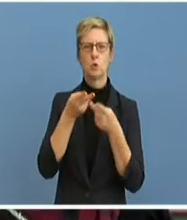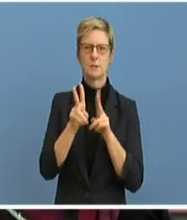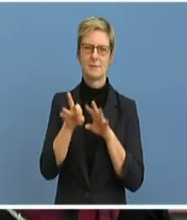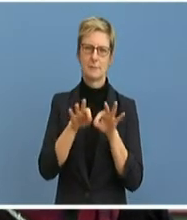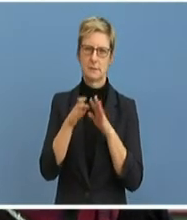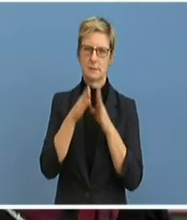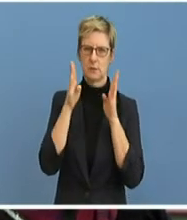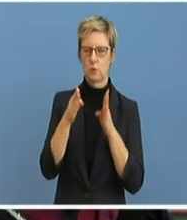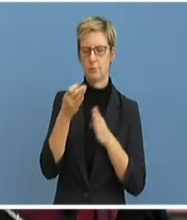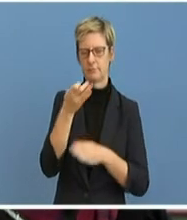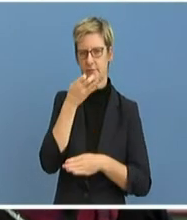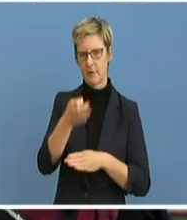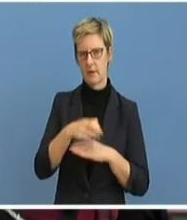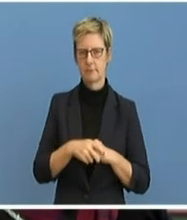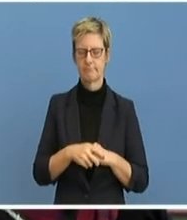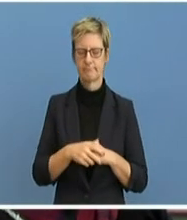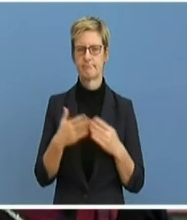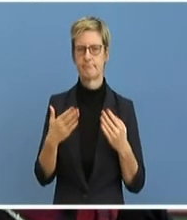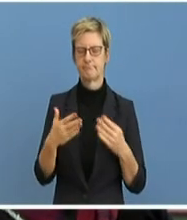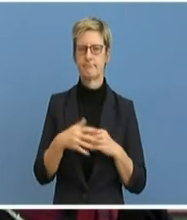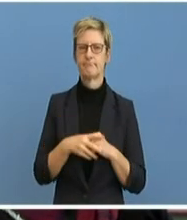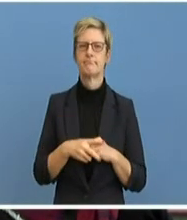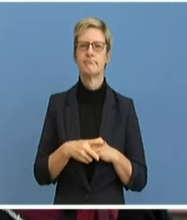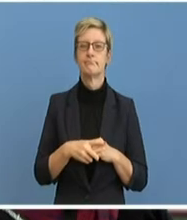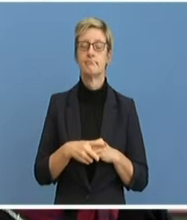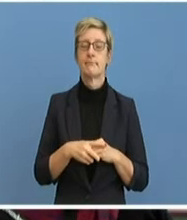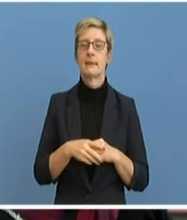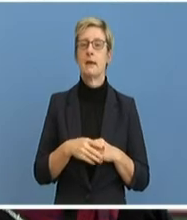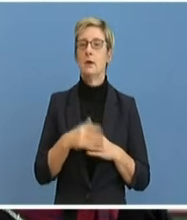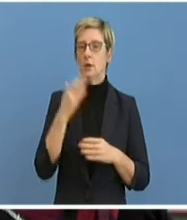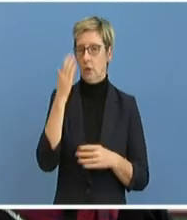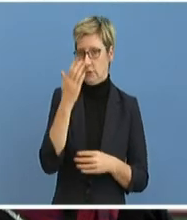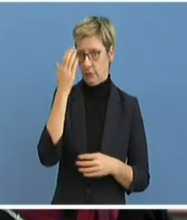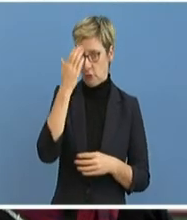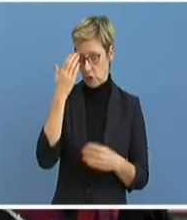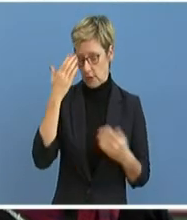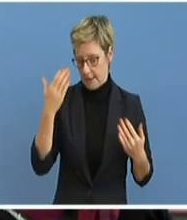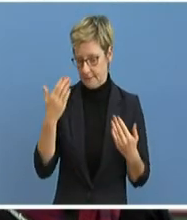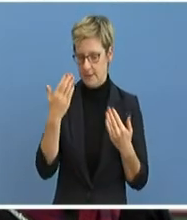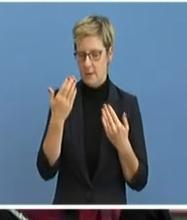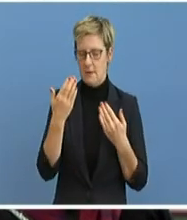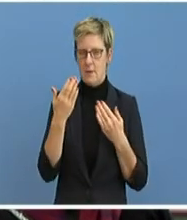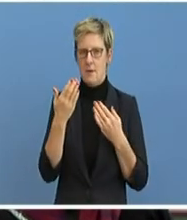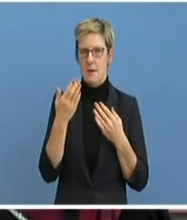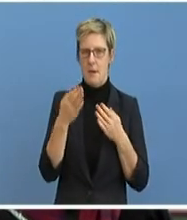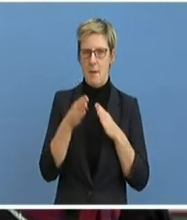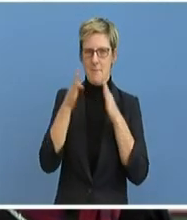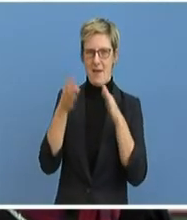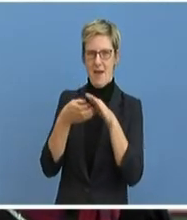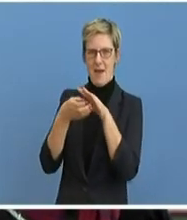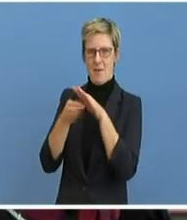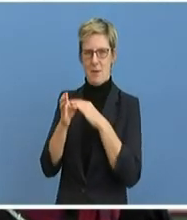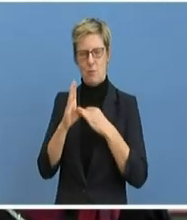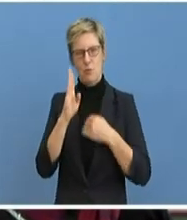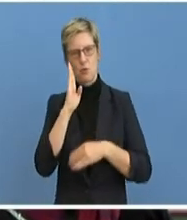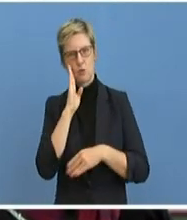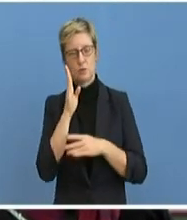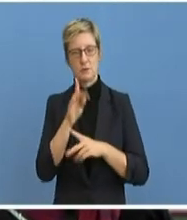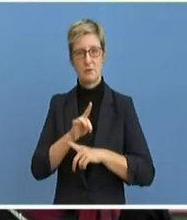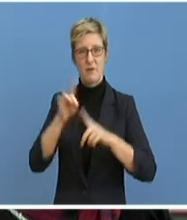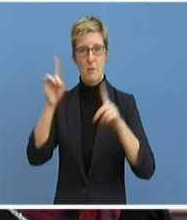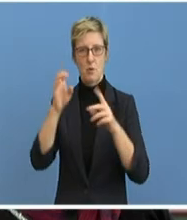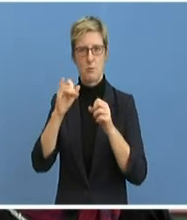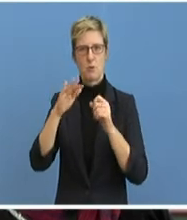Justizministerium. Und zwar, wenn jetzt durch das Beherbergungsverbot Ansprüche an die Reisenden entstehen,